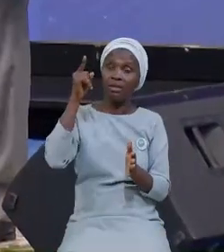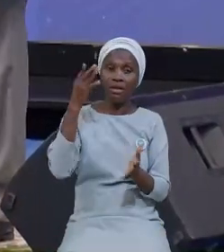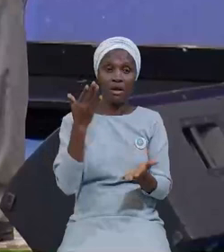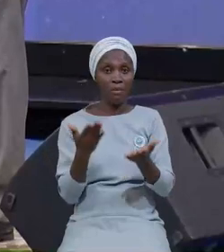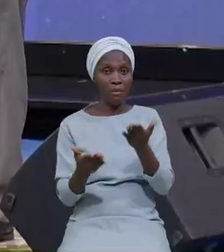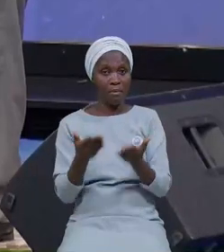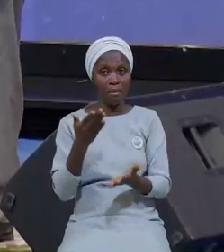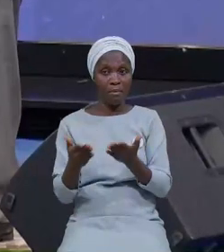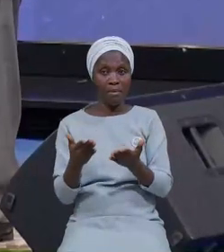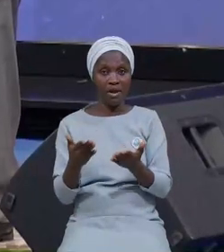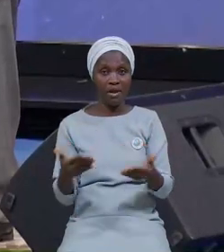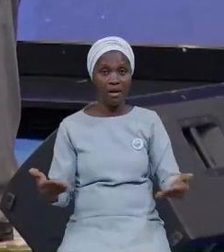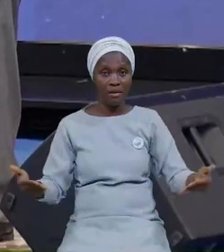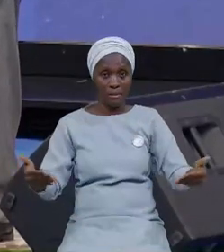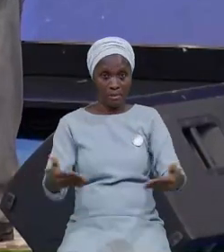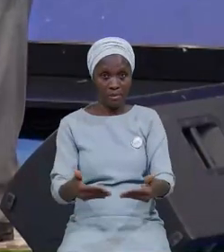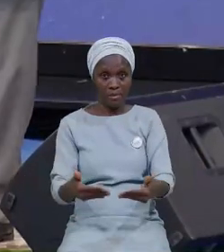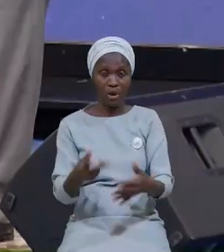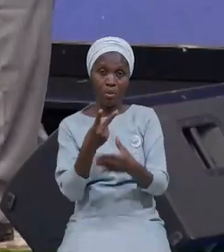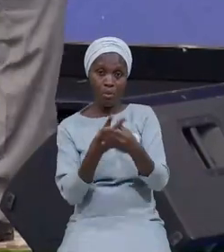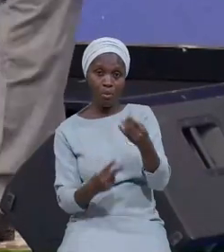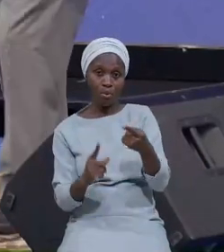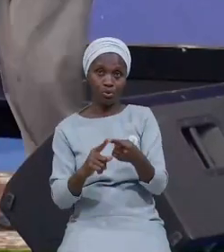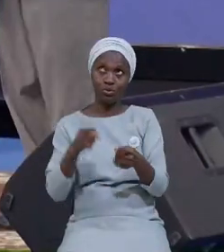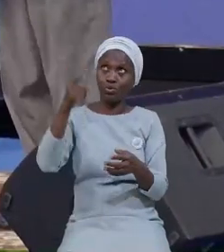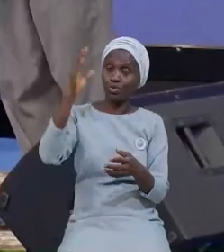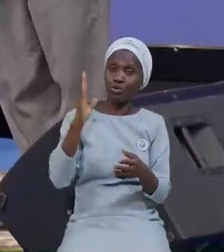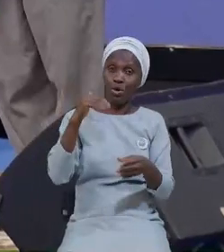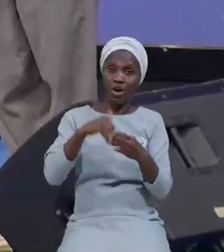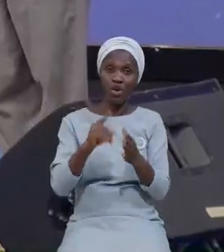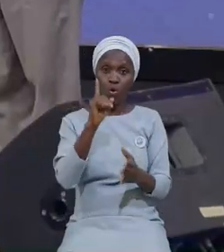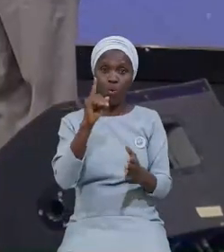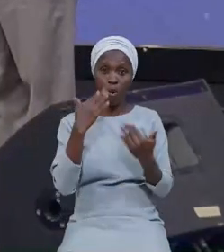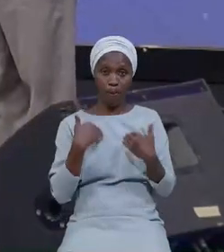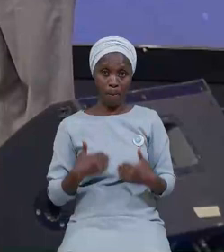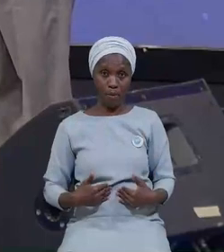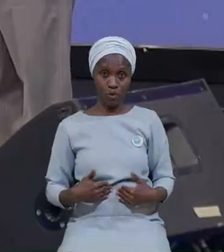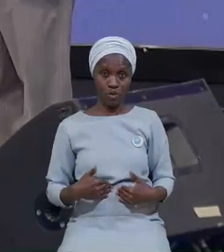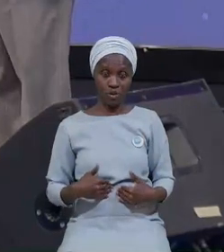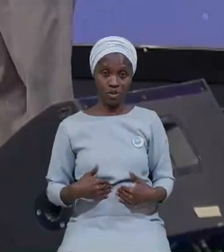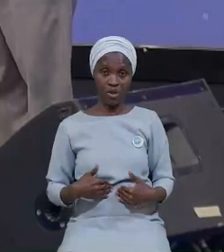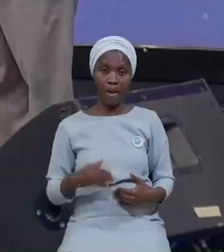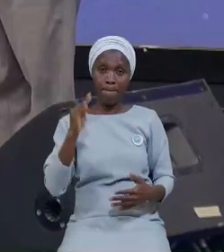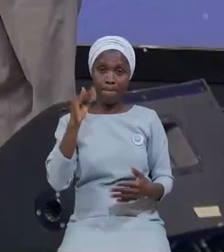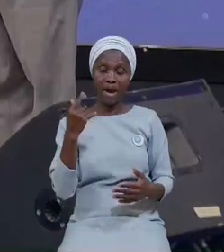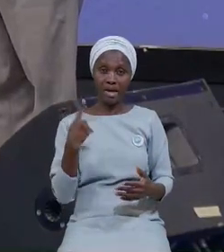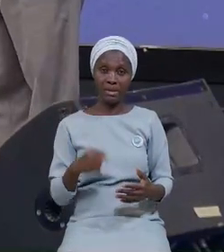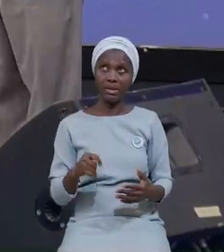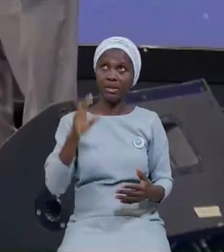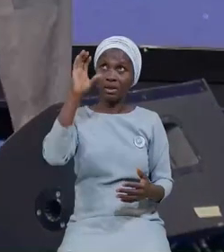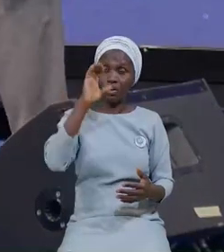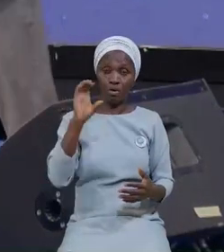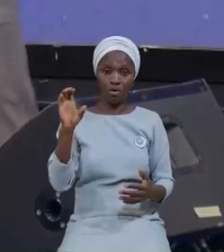de les réconcilier l'un et l'autre en un seul corps avec Dieu par